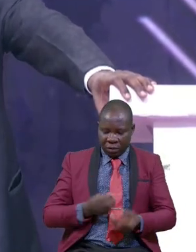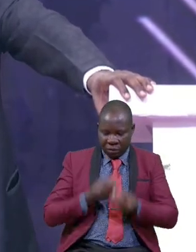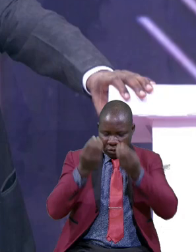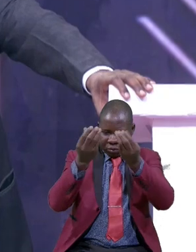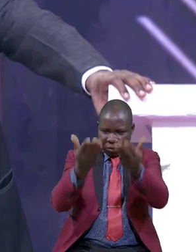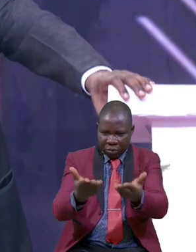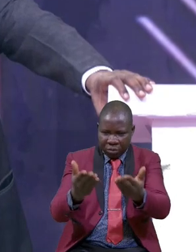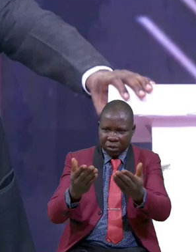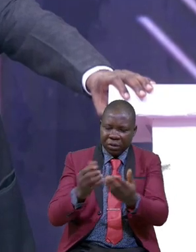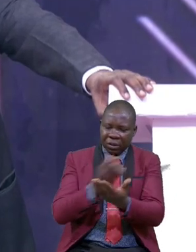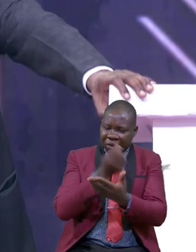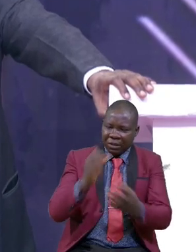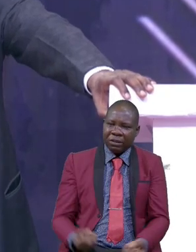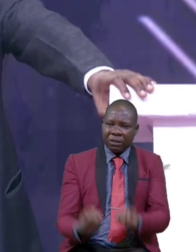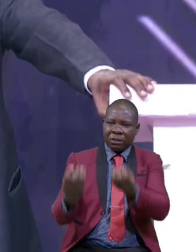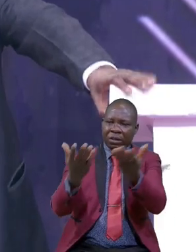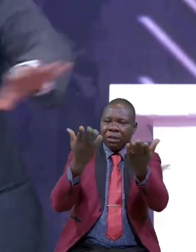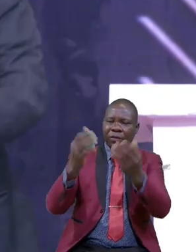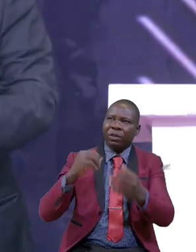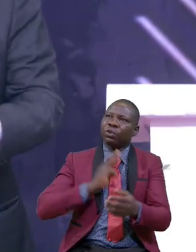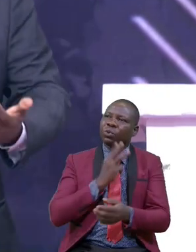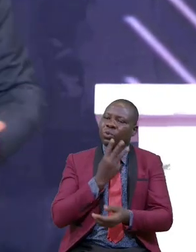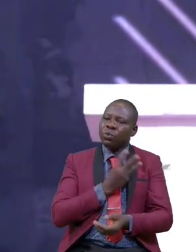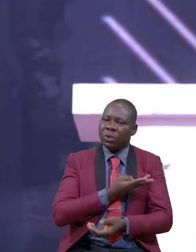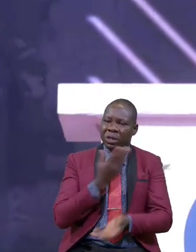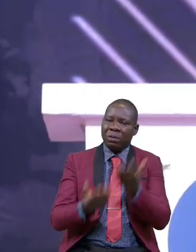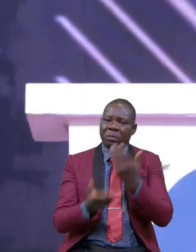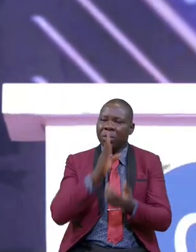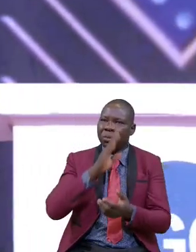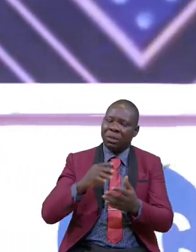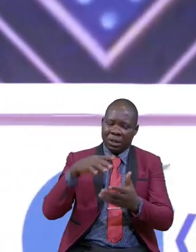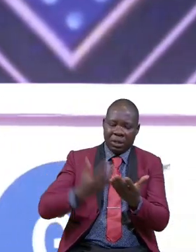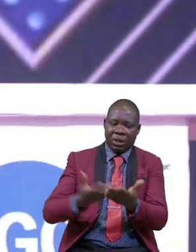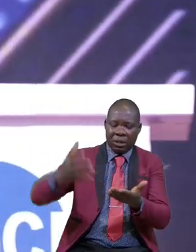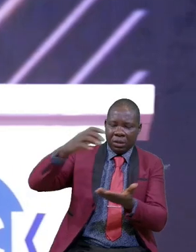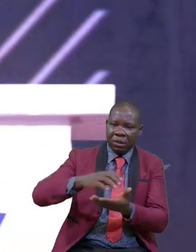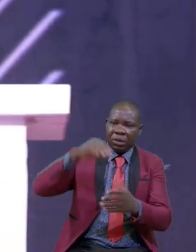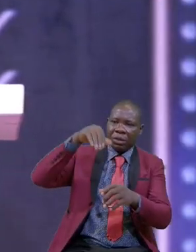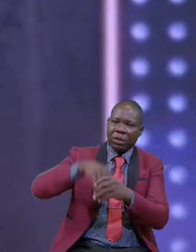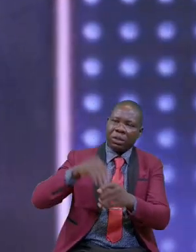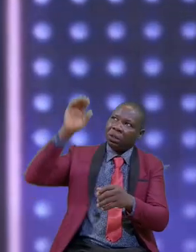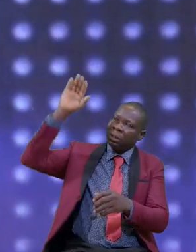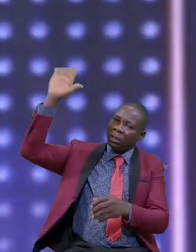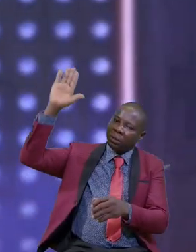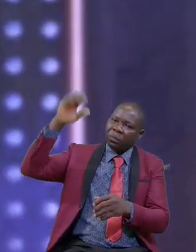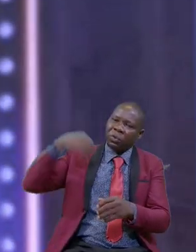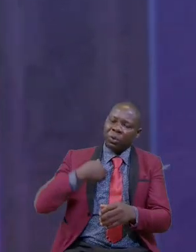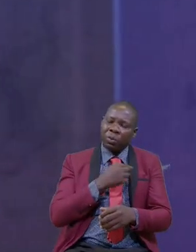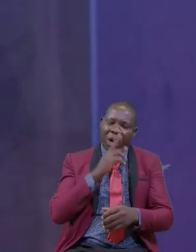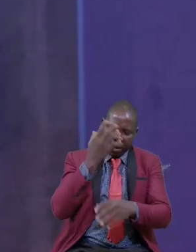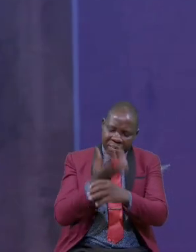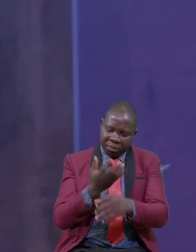nous soyons enrichis en lui. Et à travers lui, alors nous supplions, nous plaidons, nous prions,